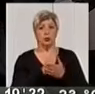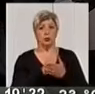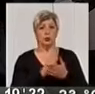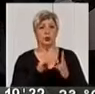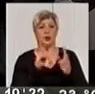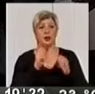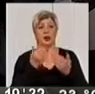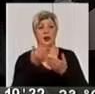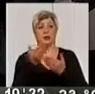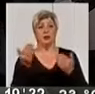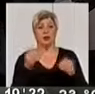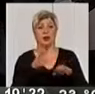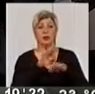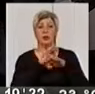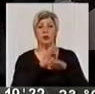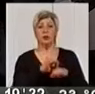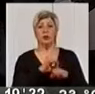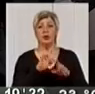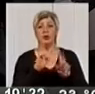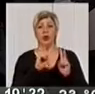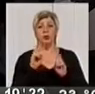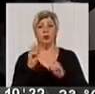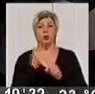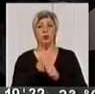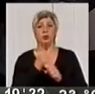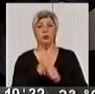яку роботу вони проводять щодо безпеки. Будь ласка.